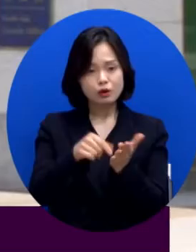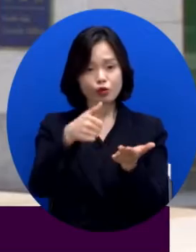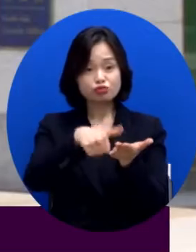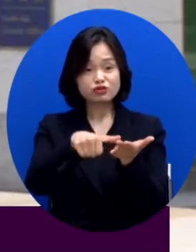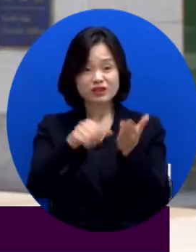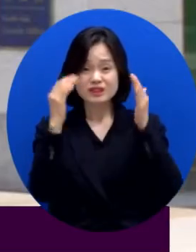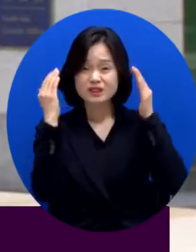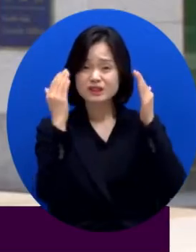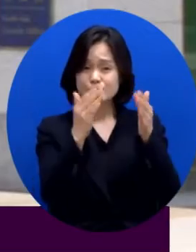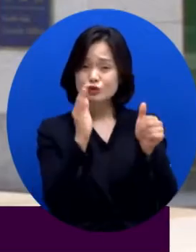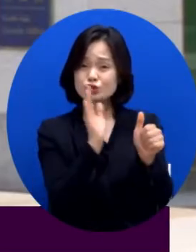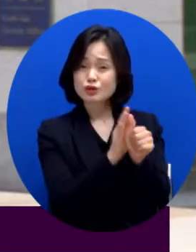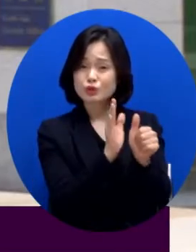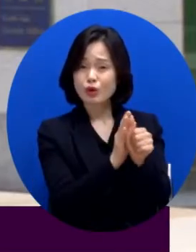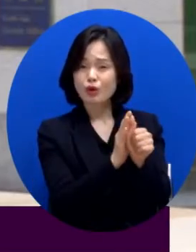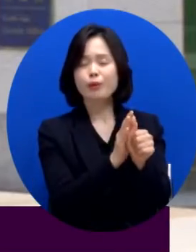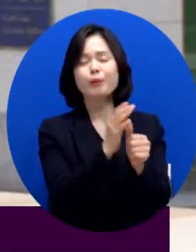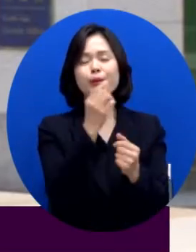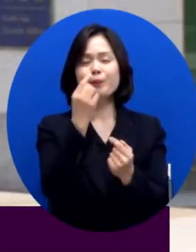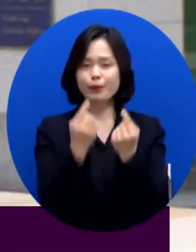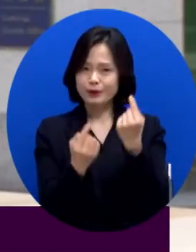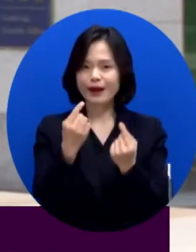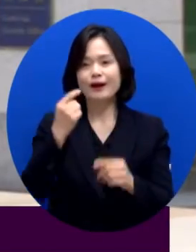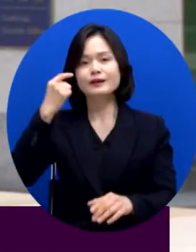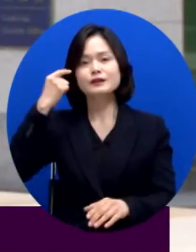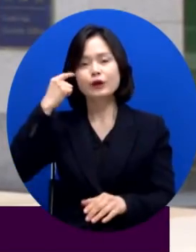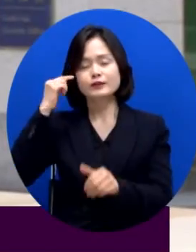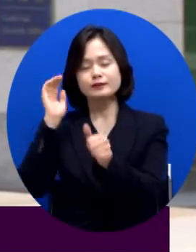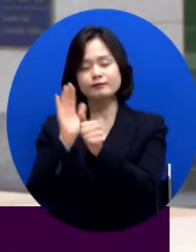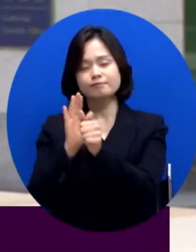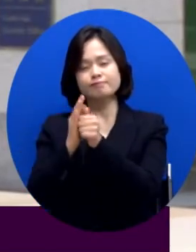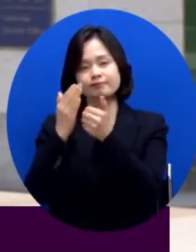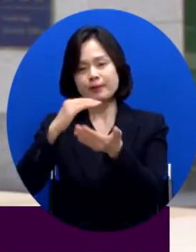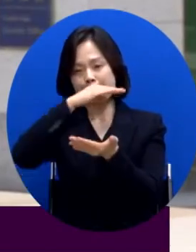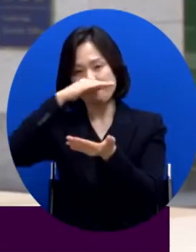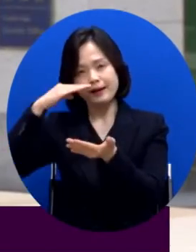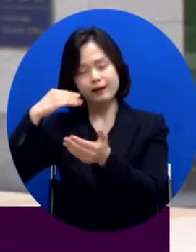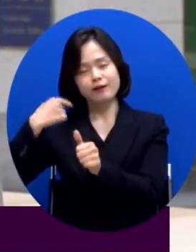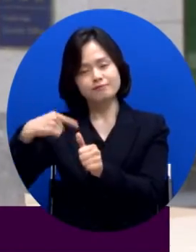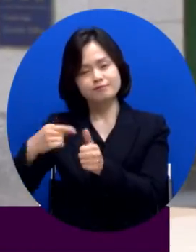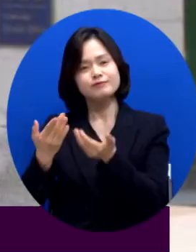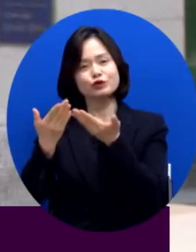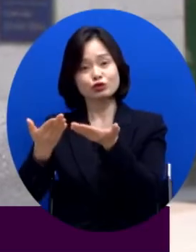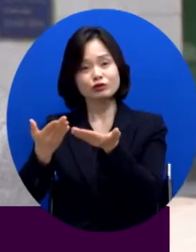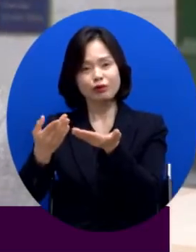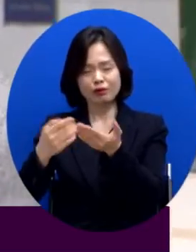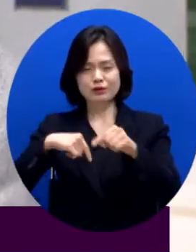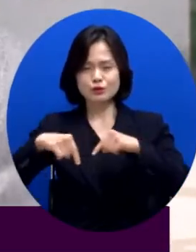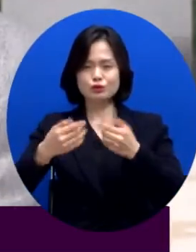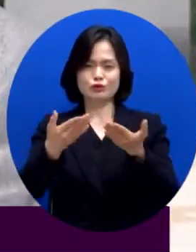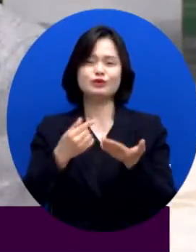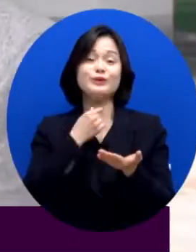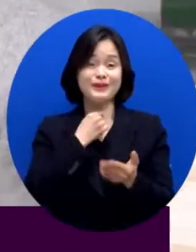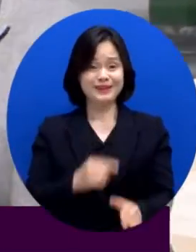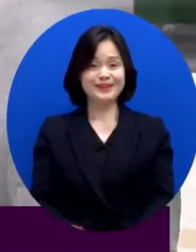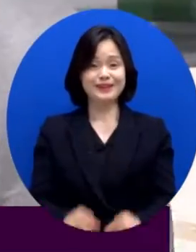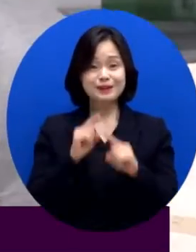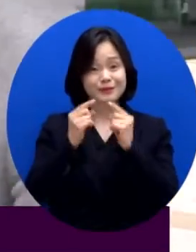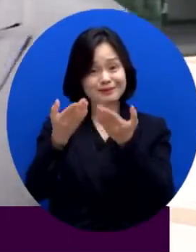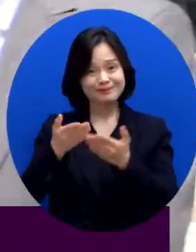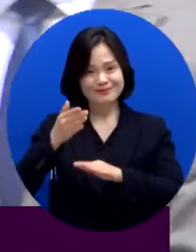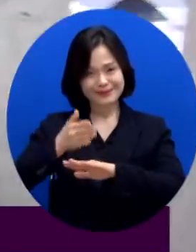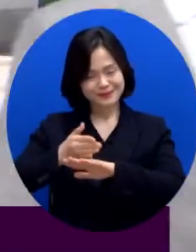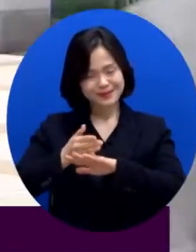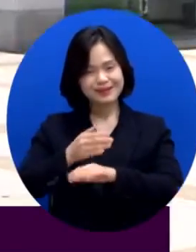심어주는 것보다는 정신적인 가치를 심어주는 정책들이 많이 펼치지면 좋겠습니다. 네, 목사님 답변 감사합니다. 네,